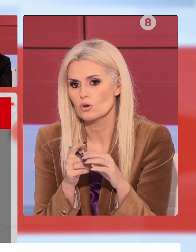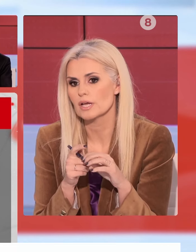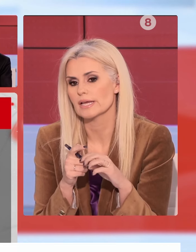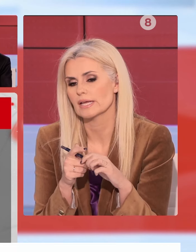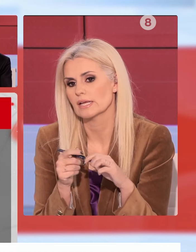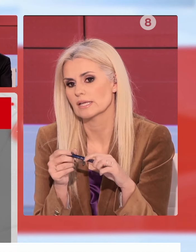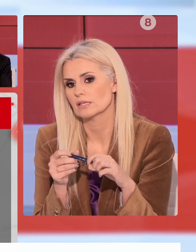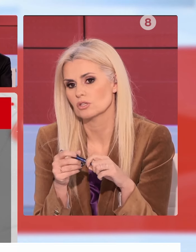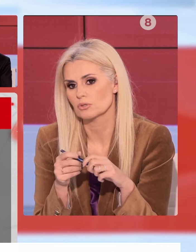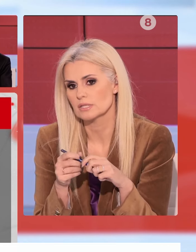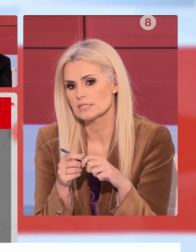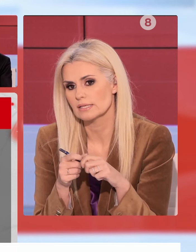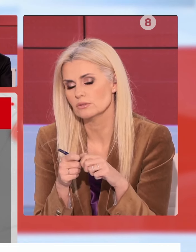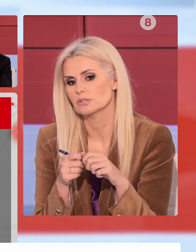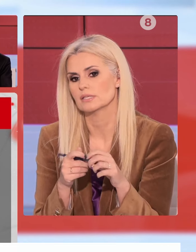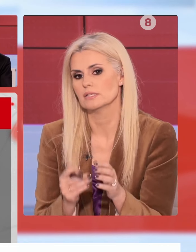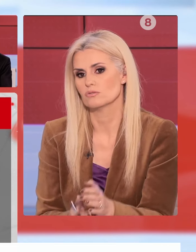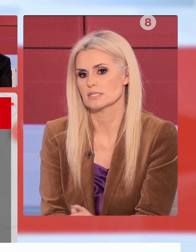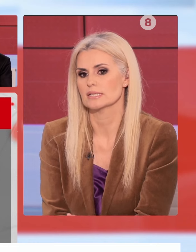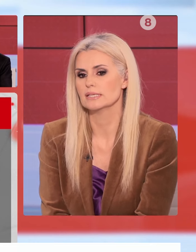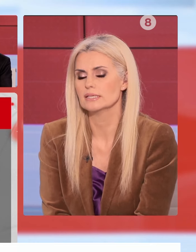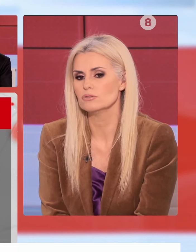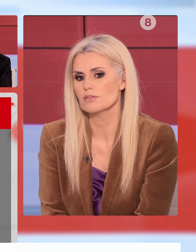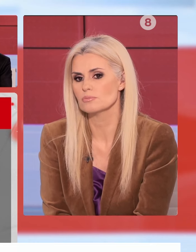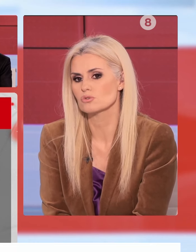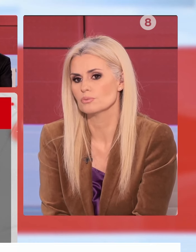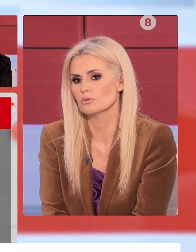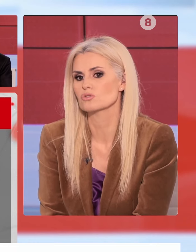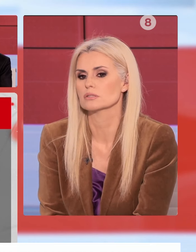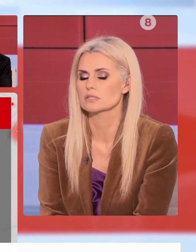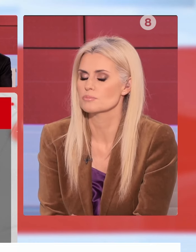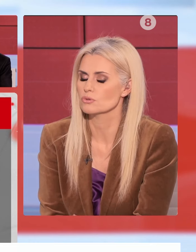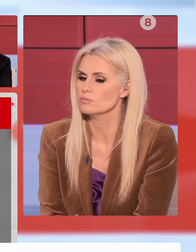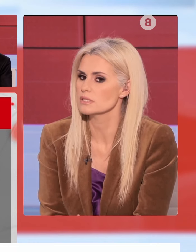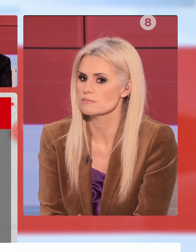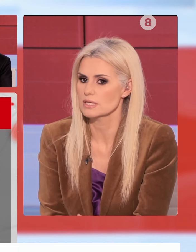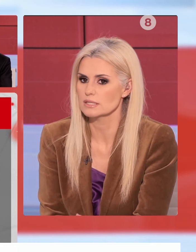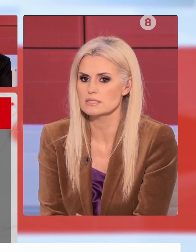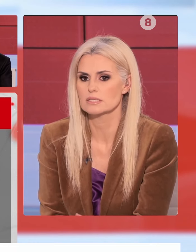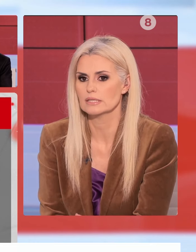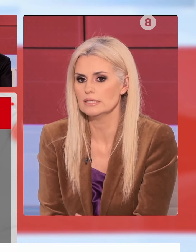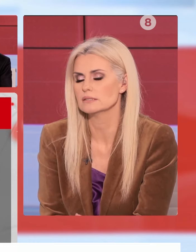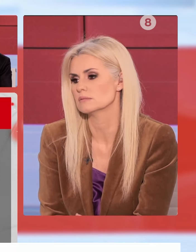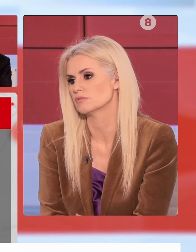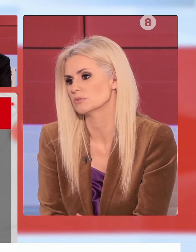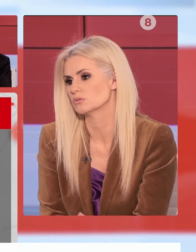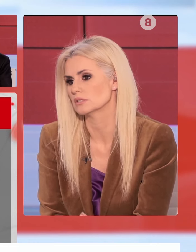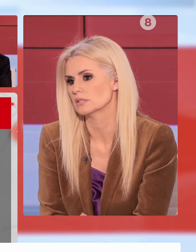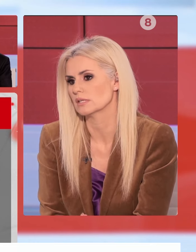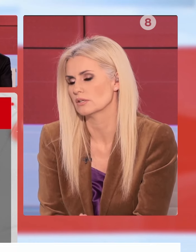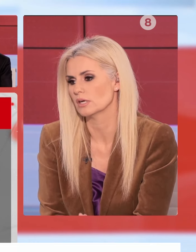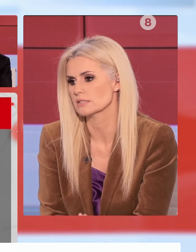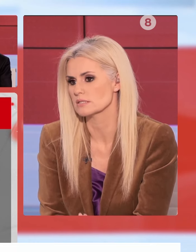Αυτό και το ρεπορτάζ λέει ότι η κυρία Γεροβασίλη είναι ο άνθρωπος ο οποίος τις προηγούμενες ημέρες είχε την επαφή με